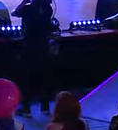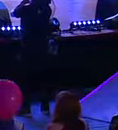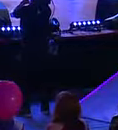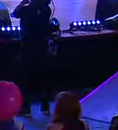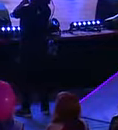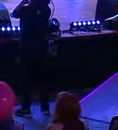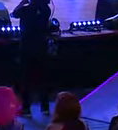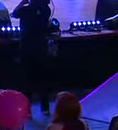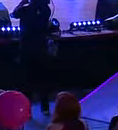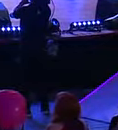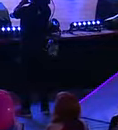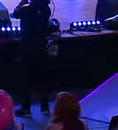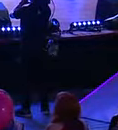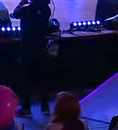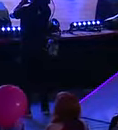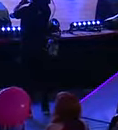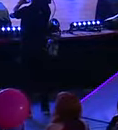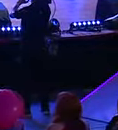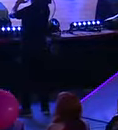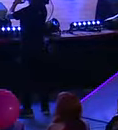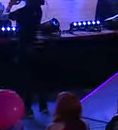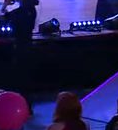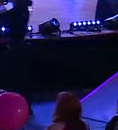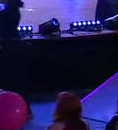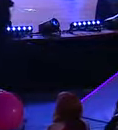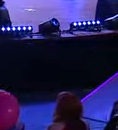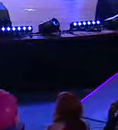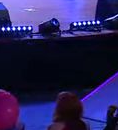Sound and Grace, wielkie brawa. Dziękujemy bardzo.